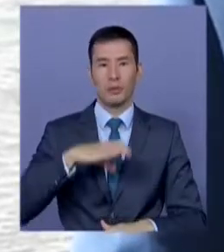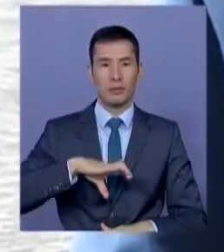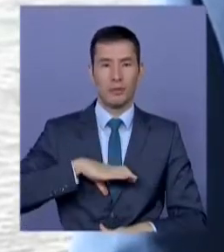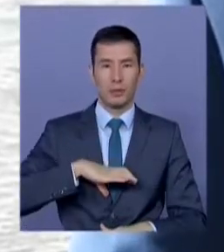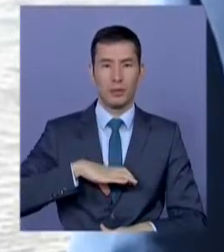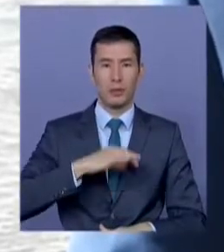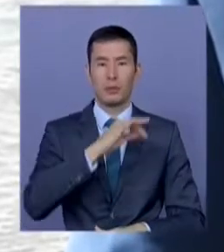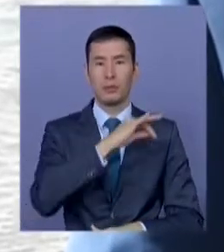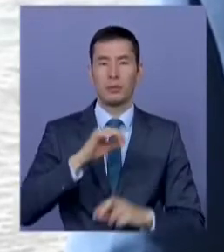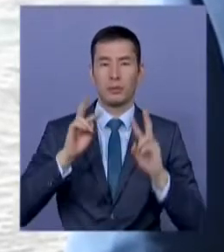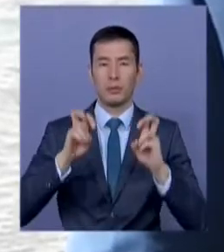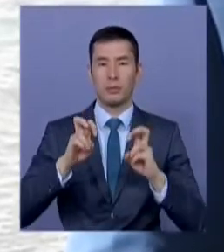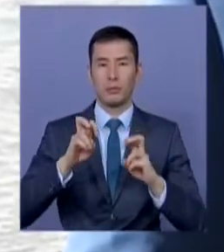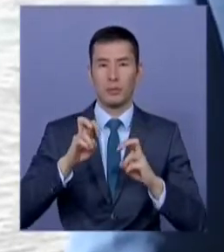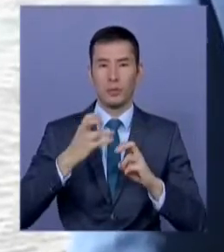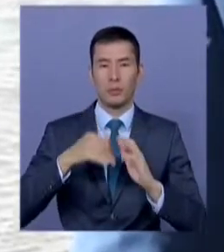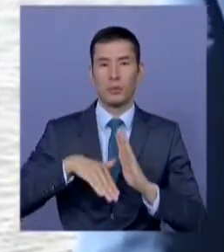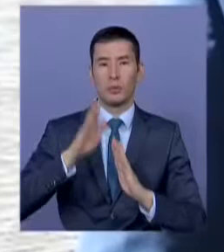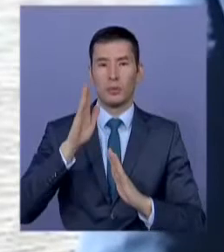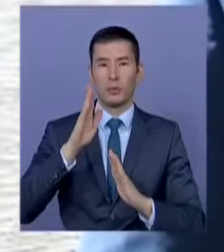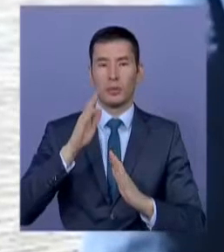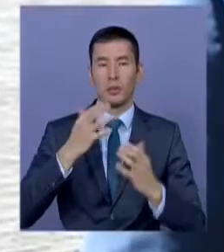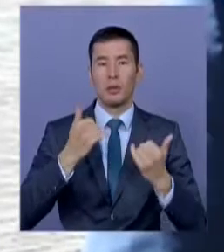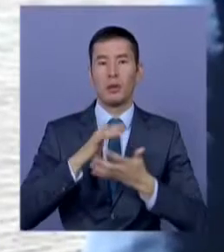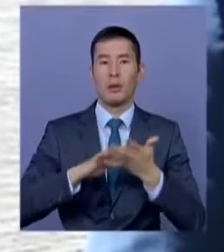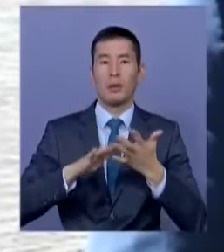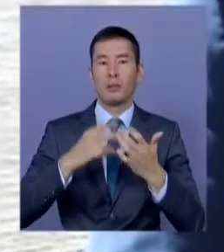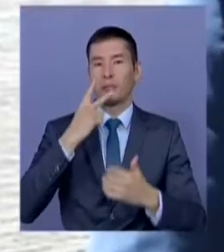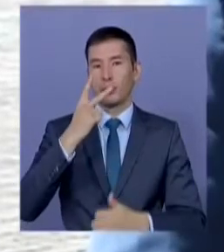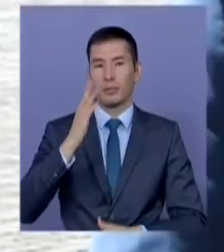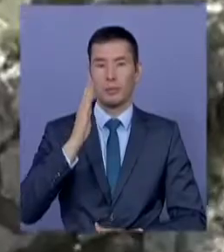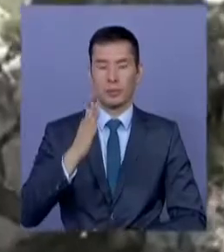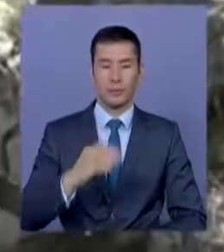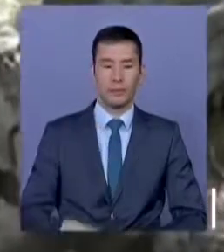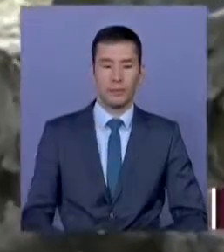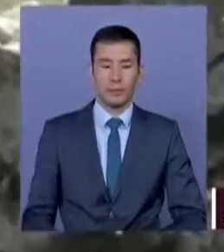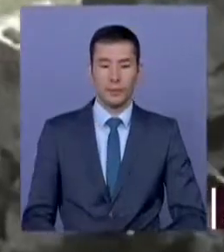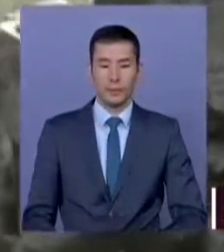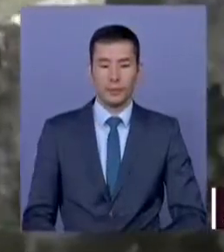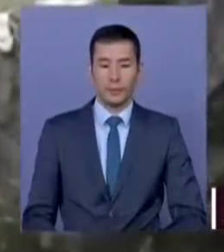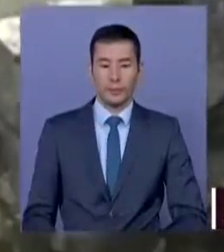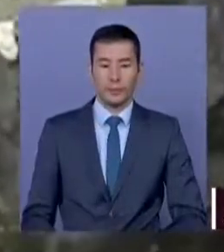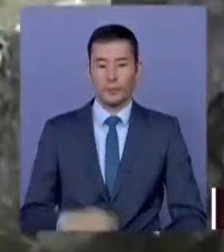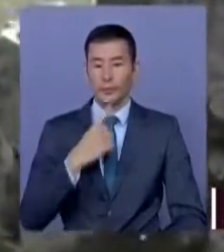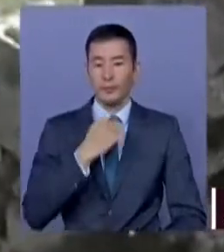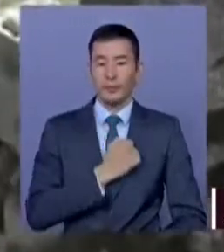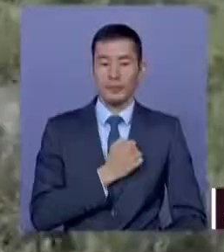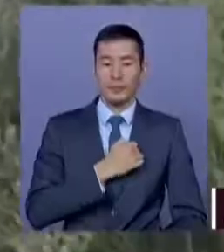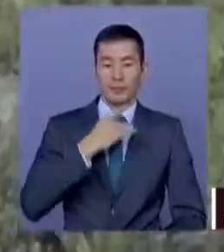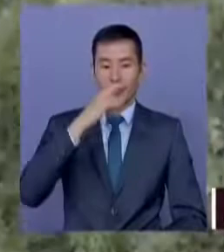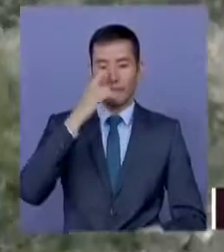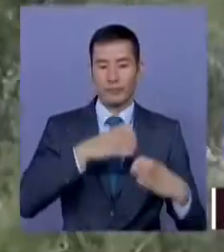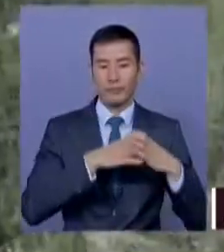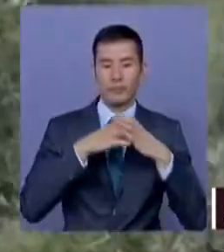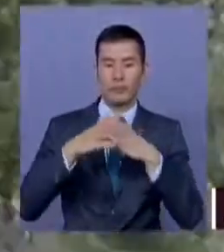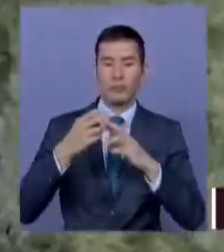самое лучшее достижение вооруженных сил республики казахстан о таких играх вооруженные силы казахстана вступили